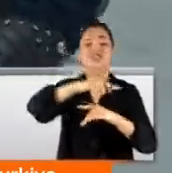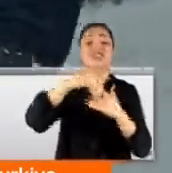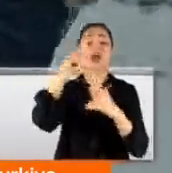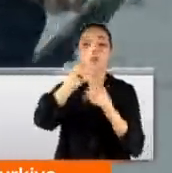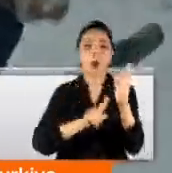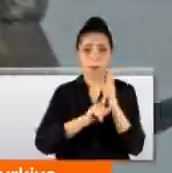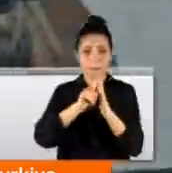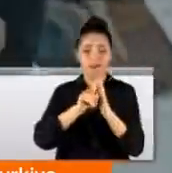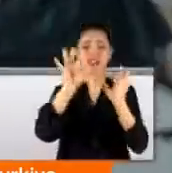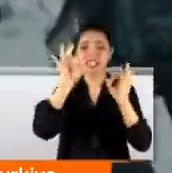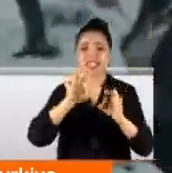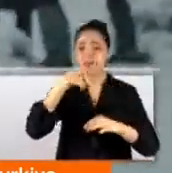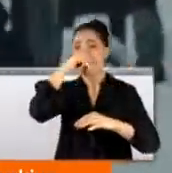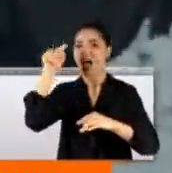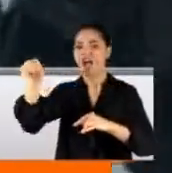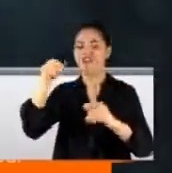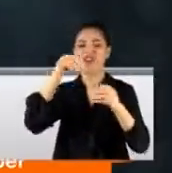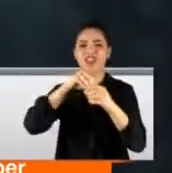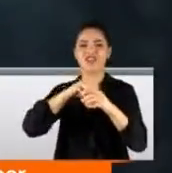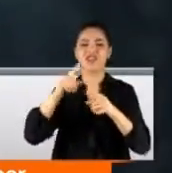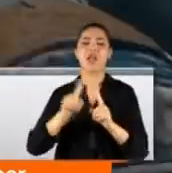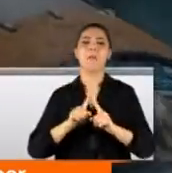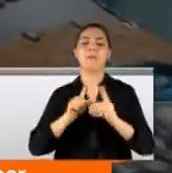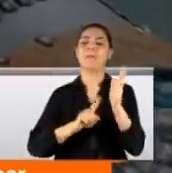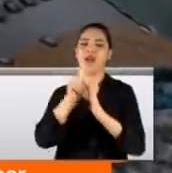Türkiye'deki başarısını şimdi de Afrika'ya taşıyor.